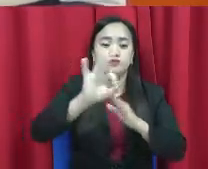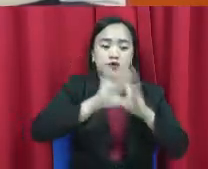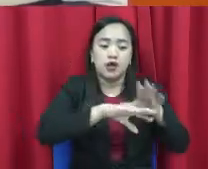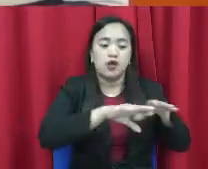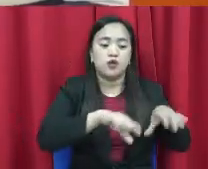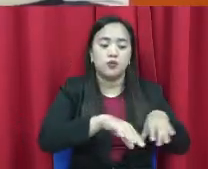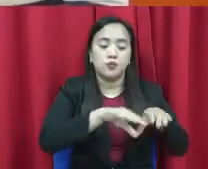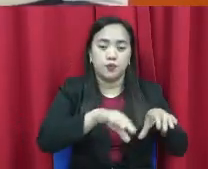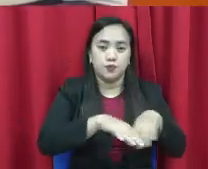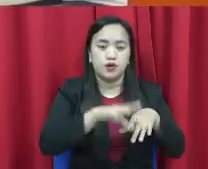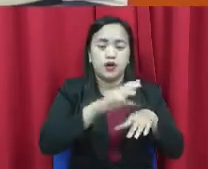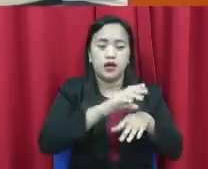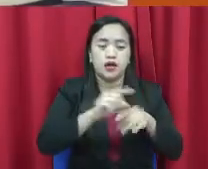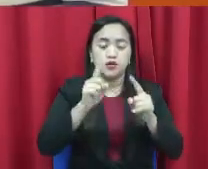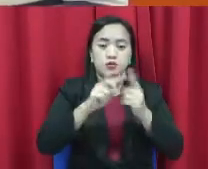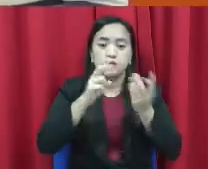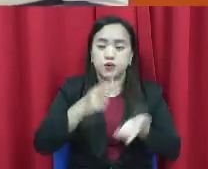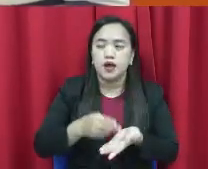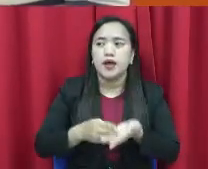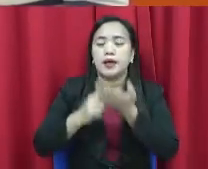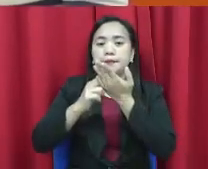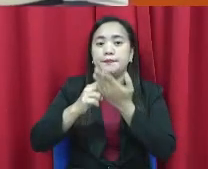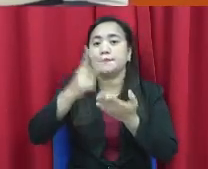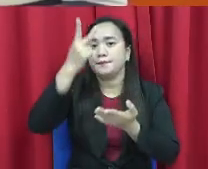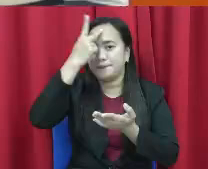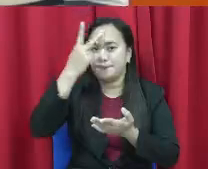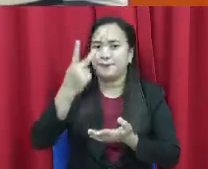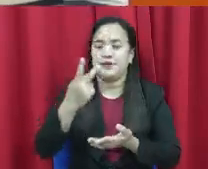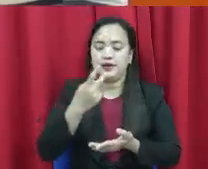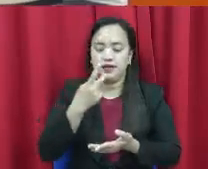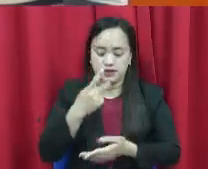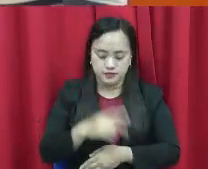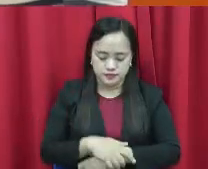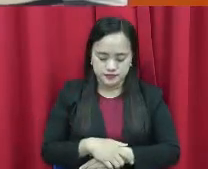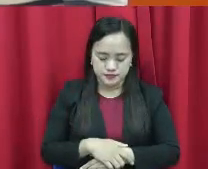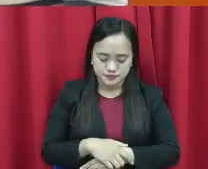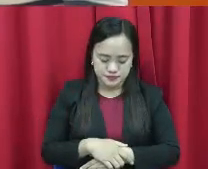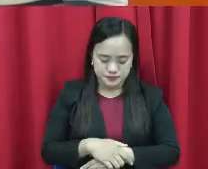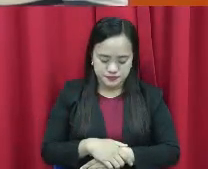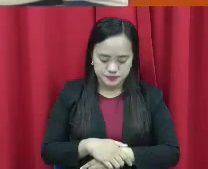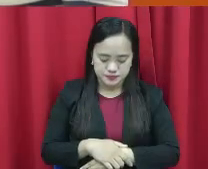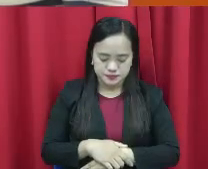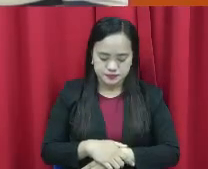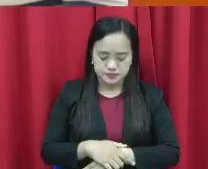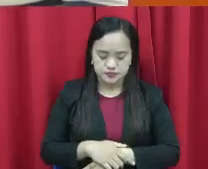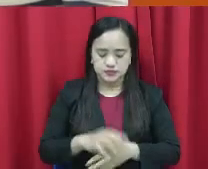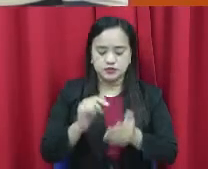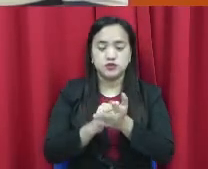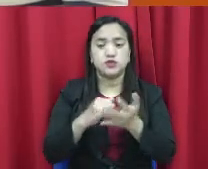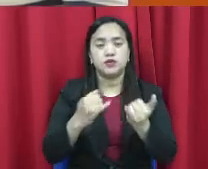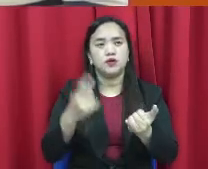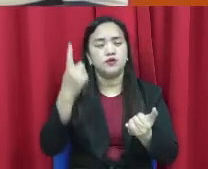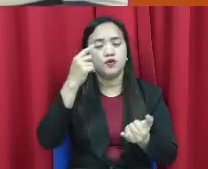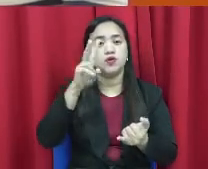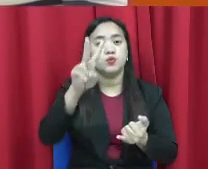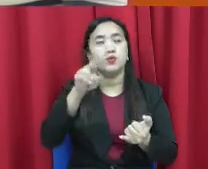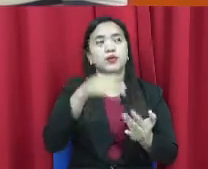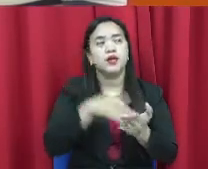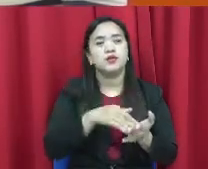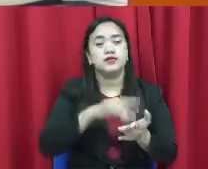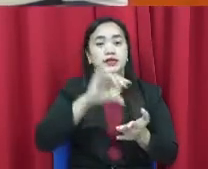para makatulong sa aking magulang yun po talaga kaya ah for mula 2010